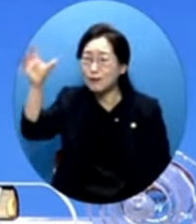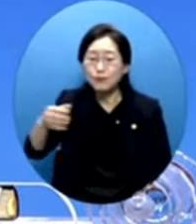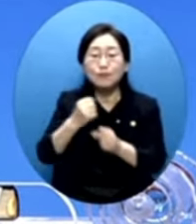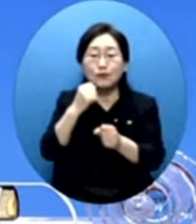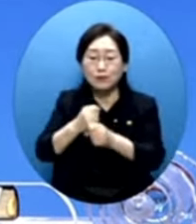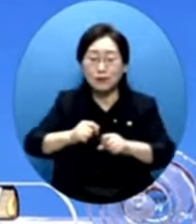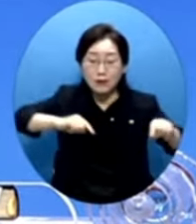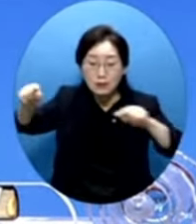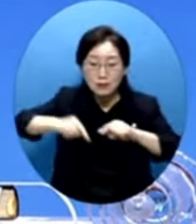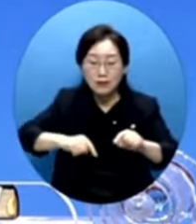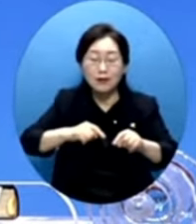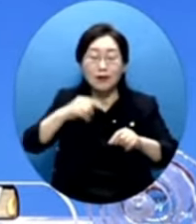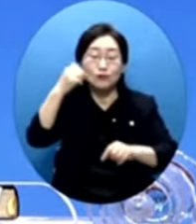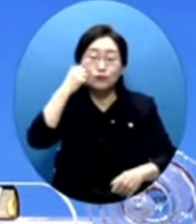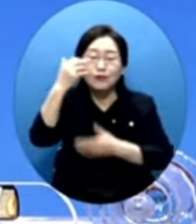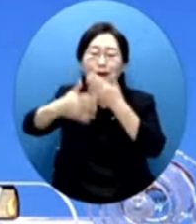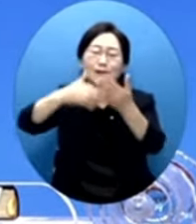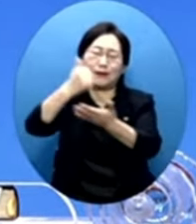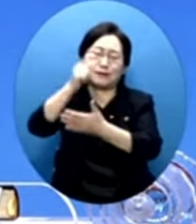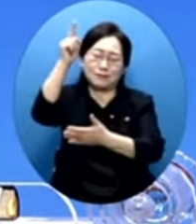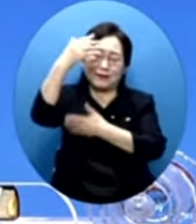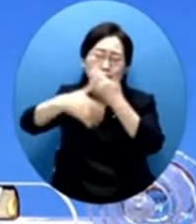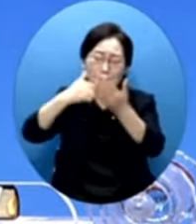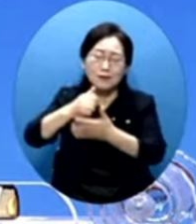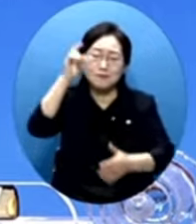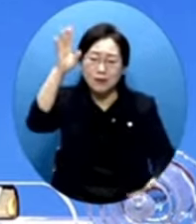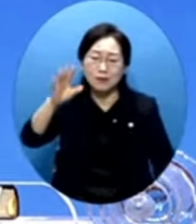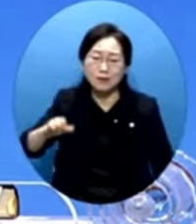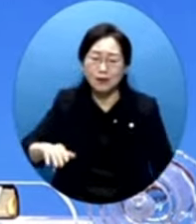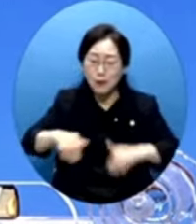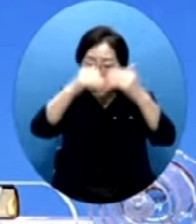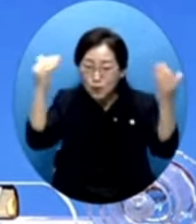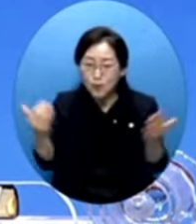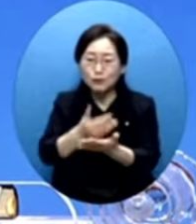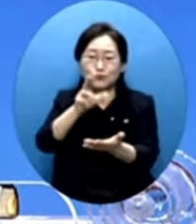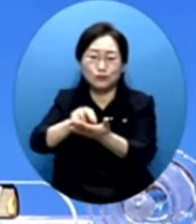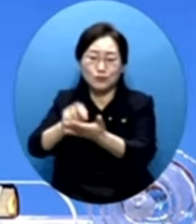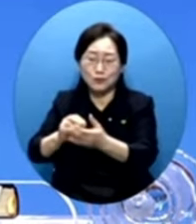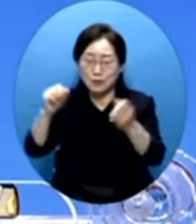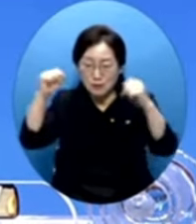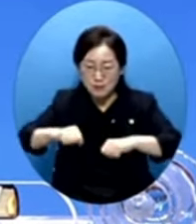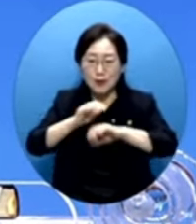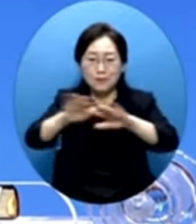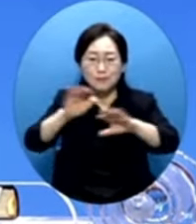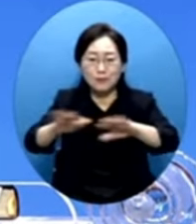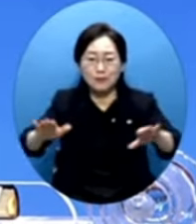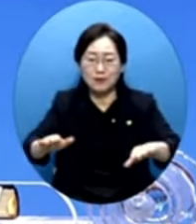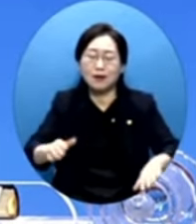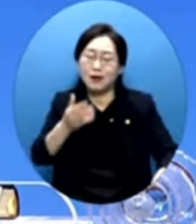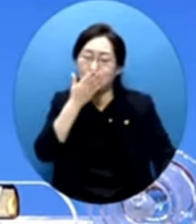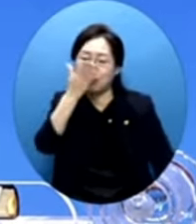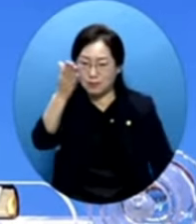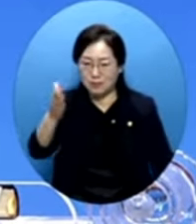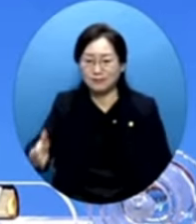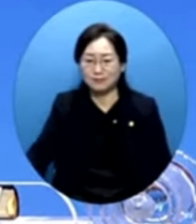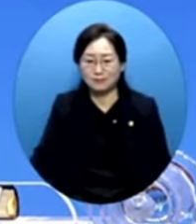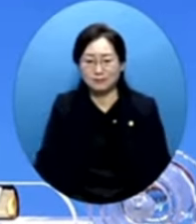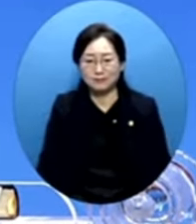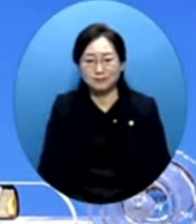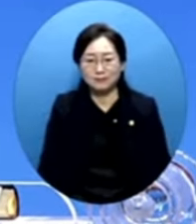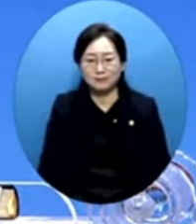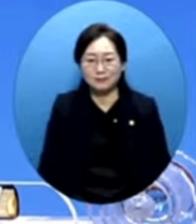다스리시는 하나님만이 하나님만이 오 모든 문제에 응답자가 되시고 해결자가 되시는 것입니다